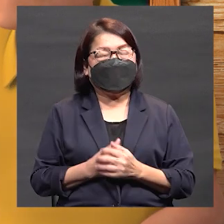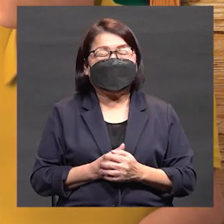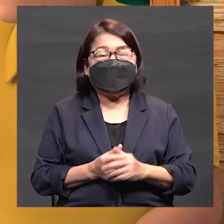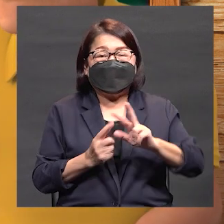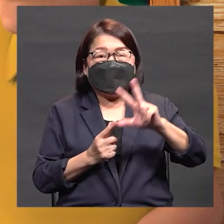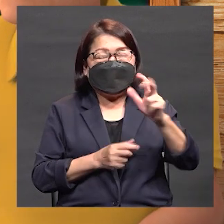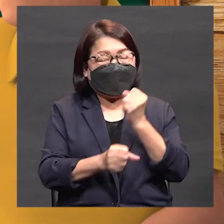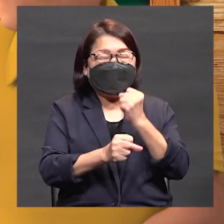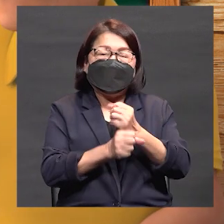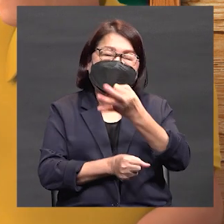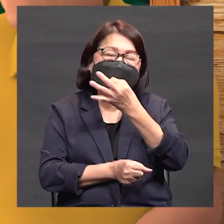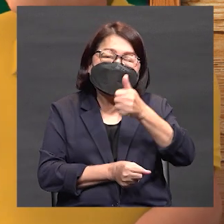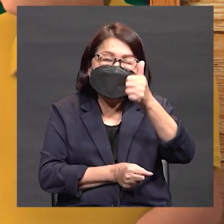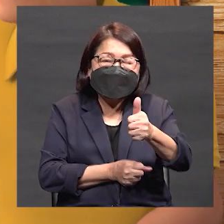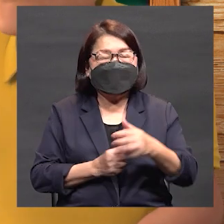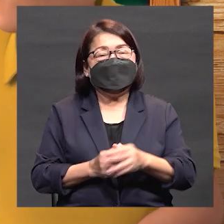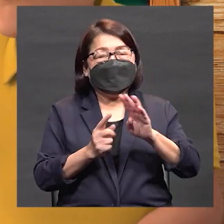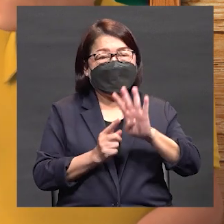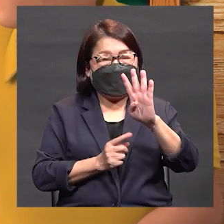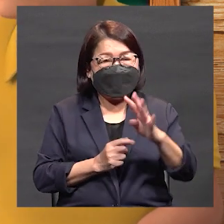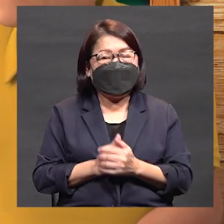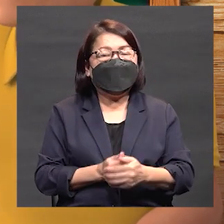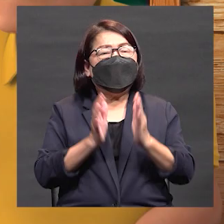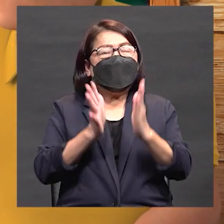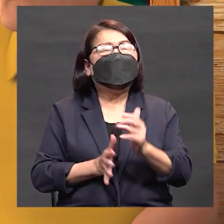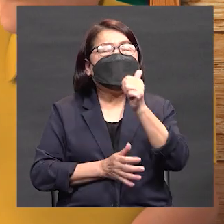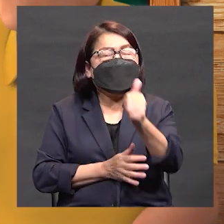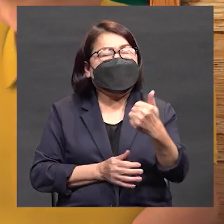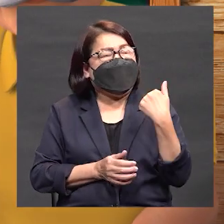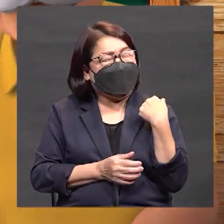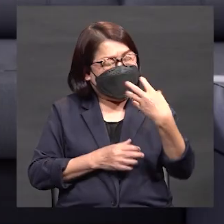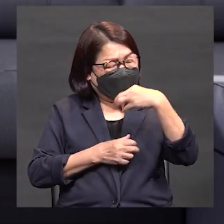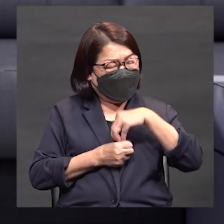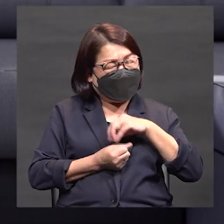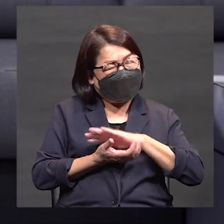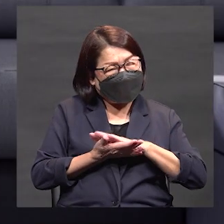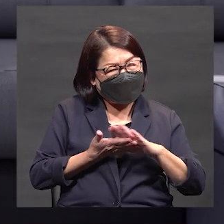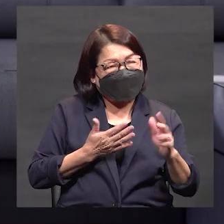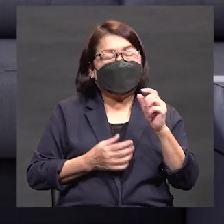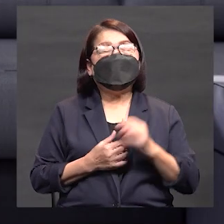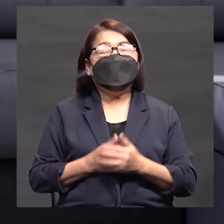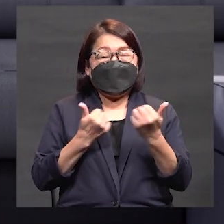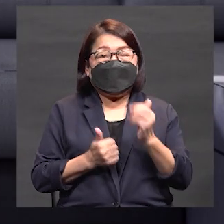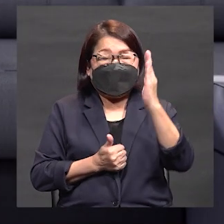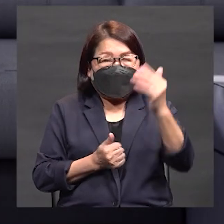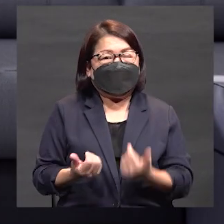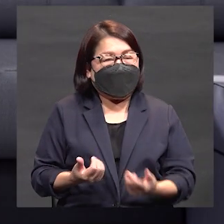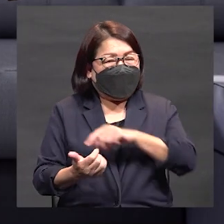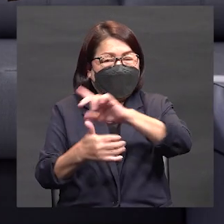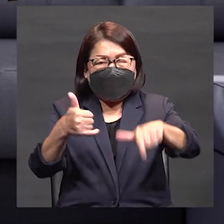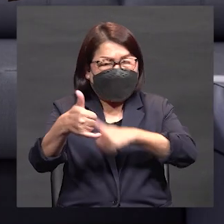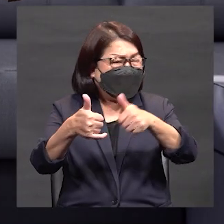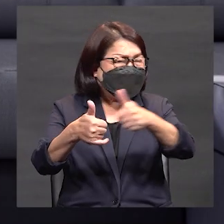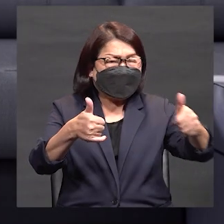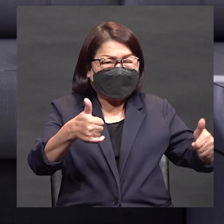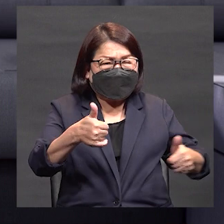มีอาชีพมีงานทำและ 4. เป็นพลเมืองดีมีระเบียบวินัยเพื่อเป็นกำลังในการพัฒนาประเทศให้เติบโต